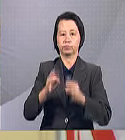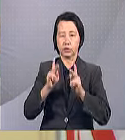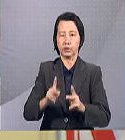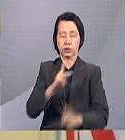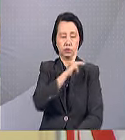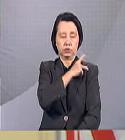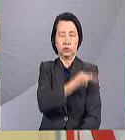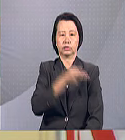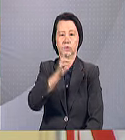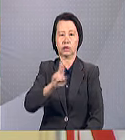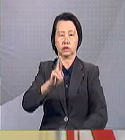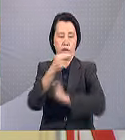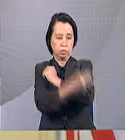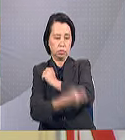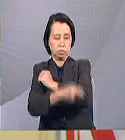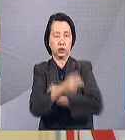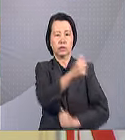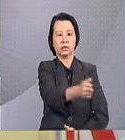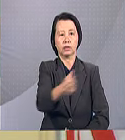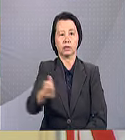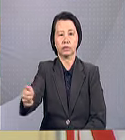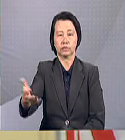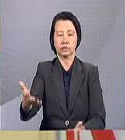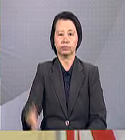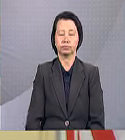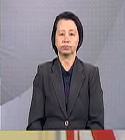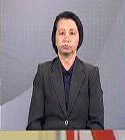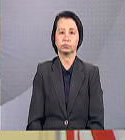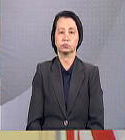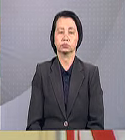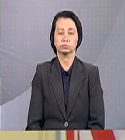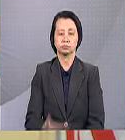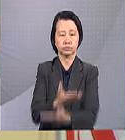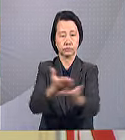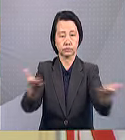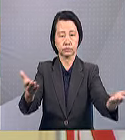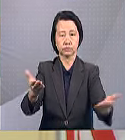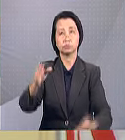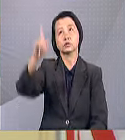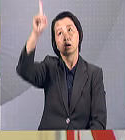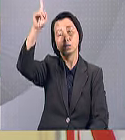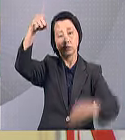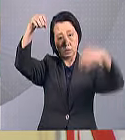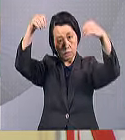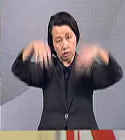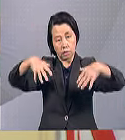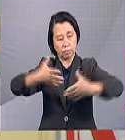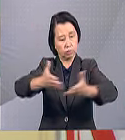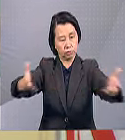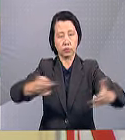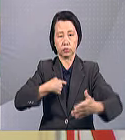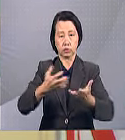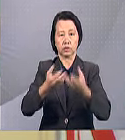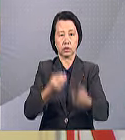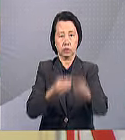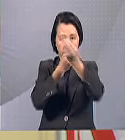berkuasa agama negeri masing-masing. Hadirin hadirat yang dirahmati Allah, saya ingin memaklumkan